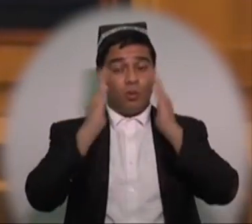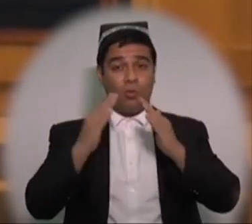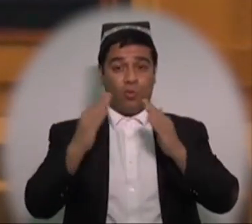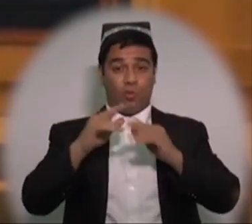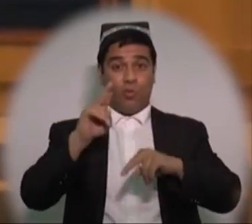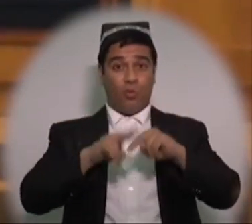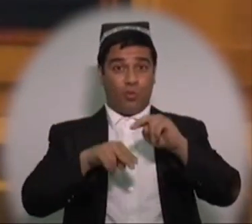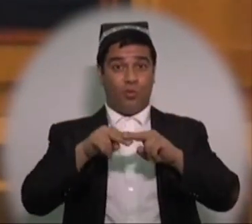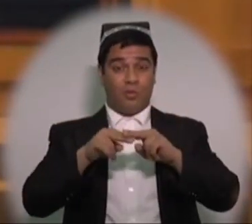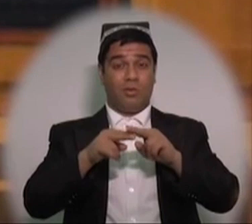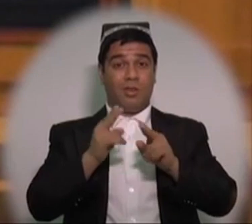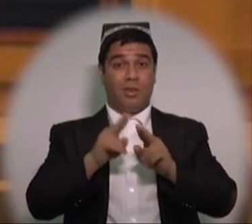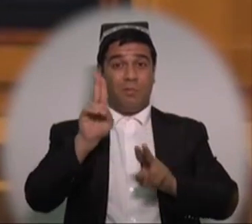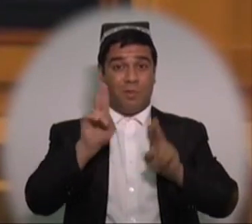uy qurish tartibi mana shu shaklda bo'lgan.